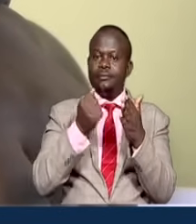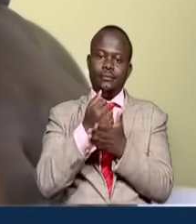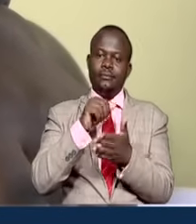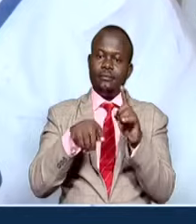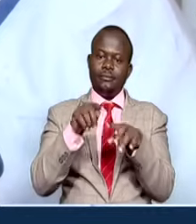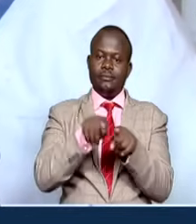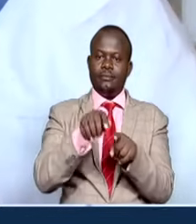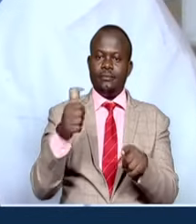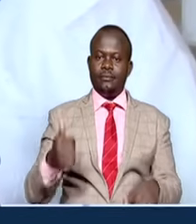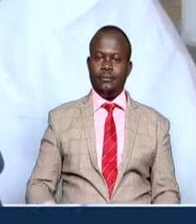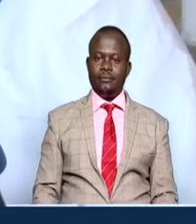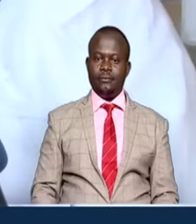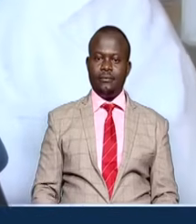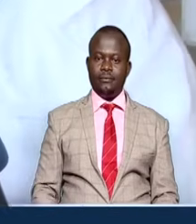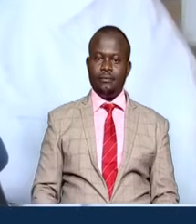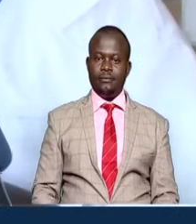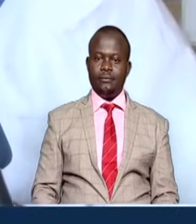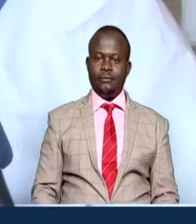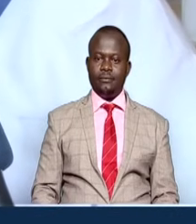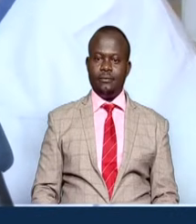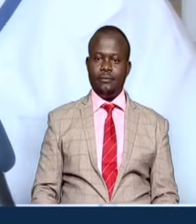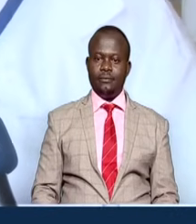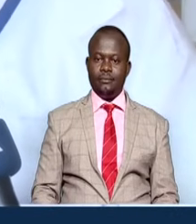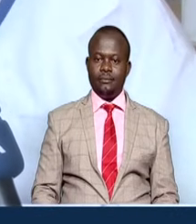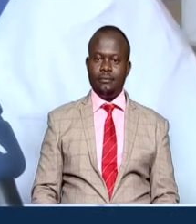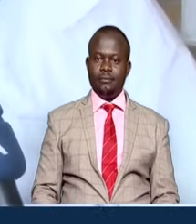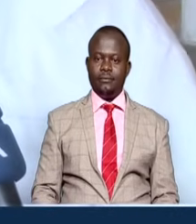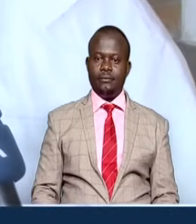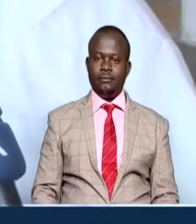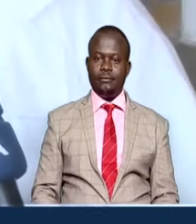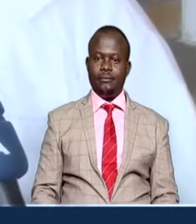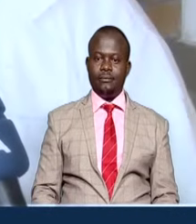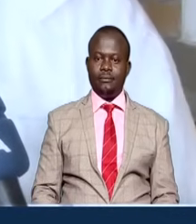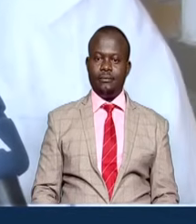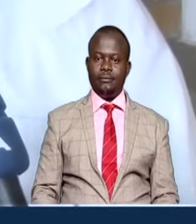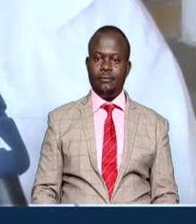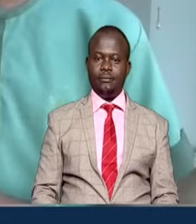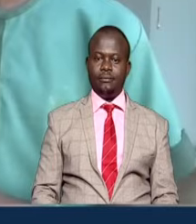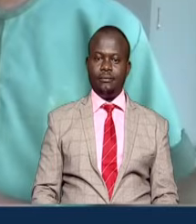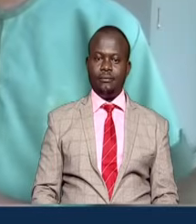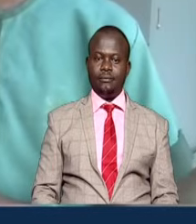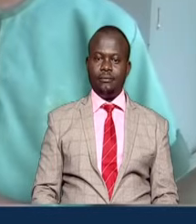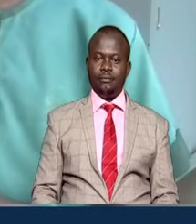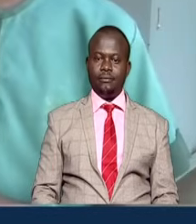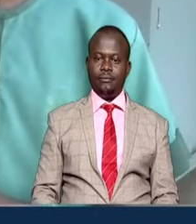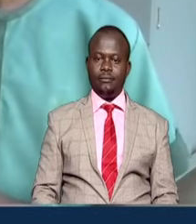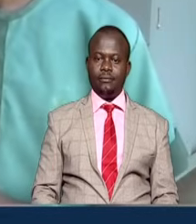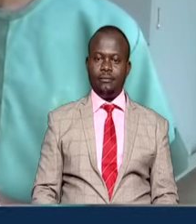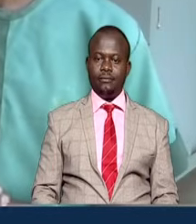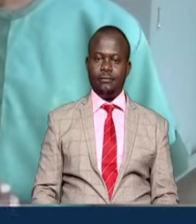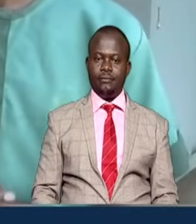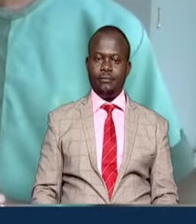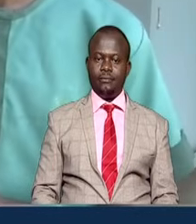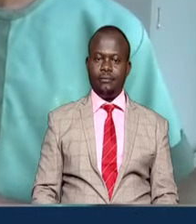kimwe n'abandi. Aravuga ko rero iyo bamusobanuriye agerageza kubyumva neza kandi bikamushimisha. Aravuga yuko umwarimu